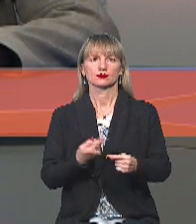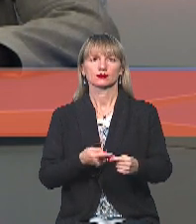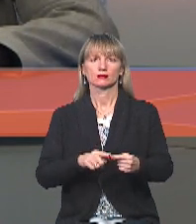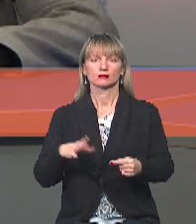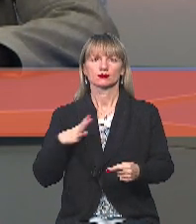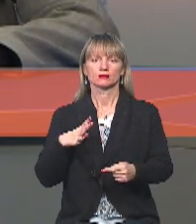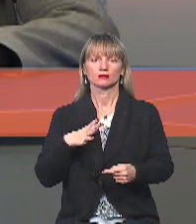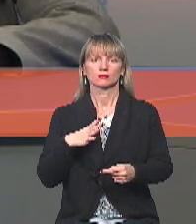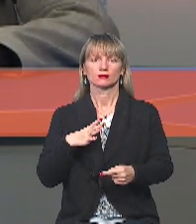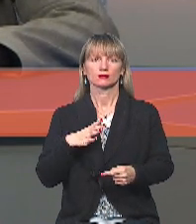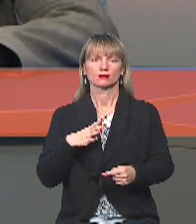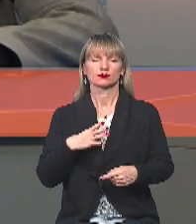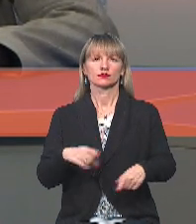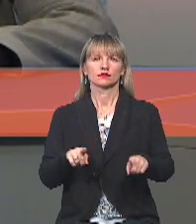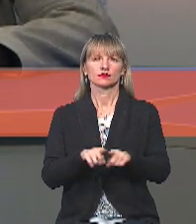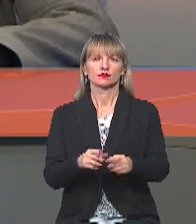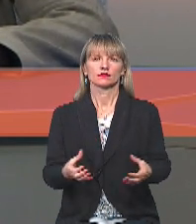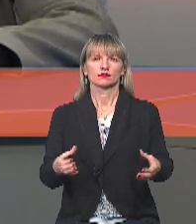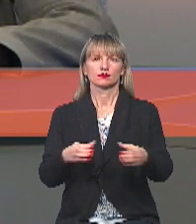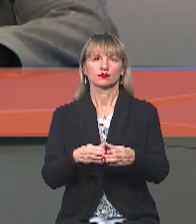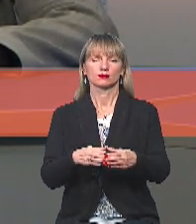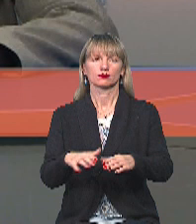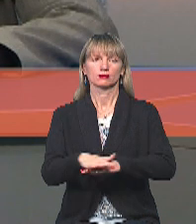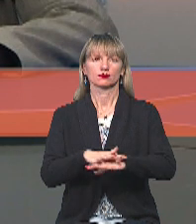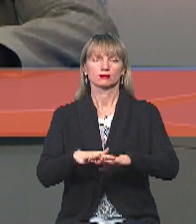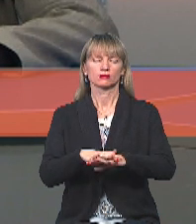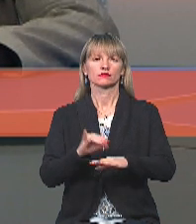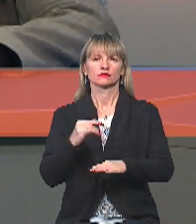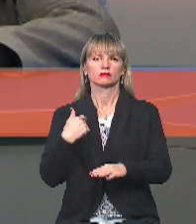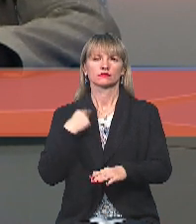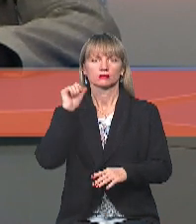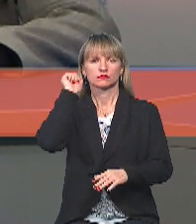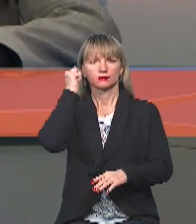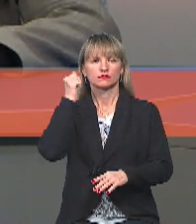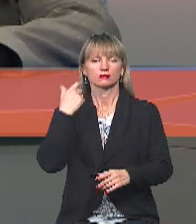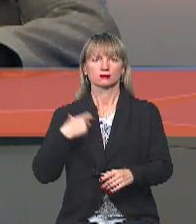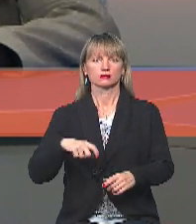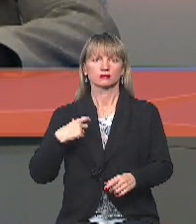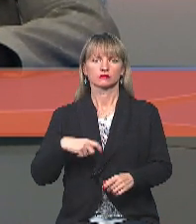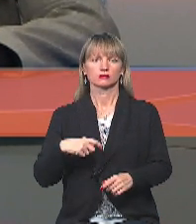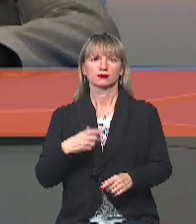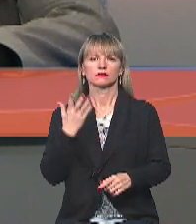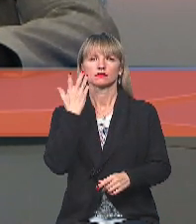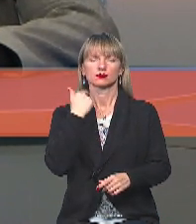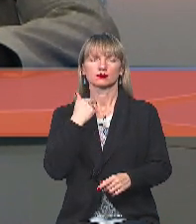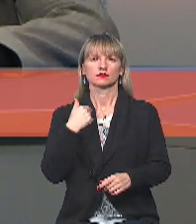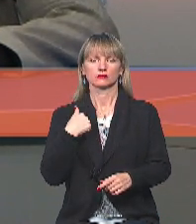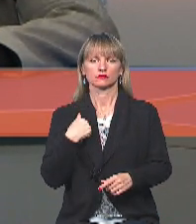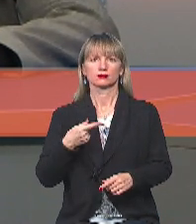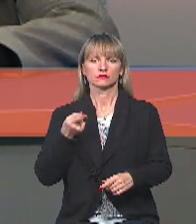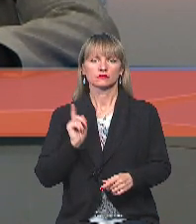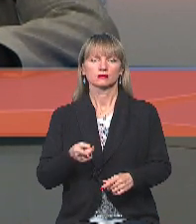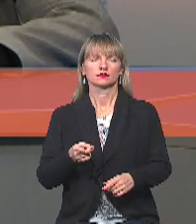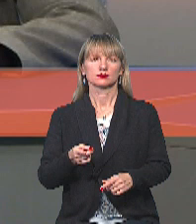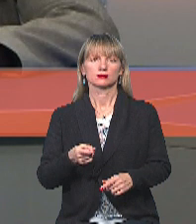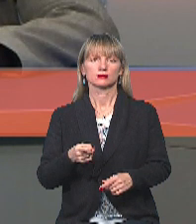була от така згуртованість народу, і я пам'ятаю себе, коли я дійсно